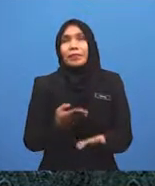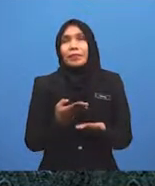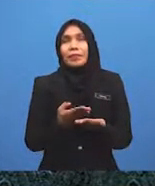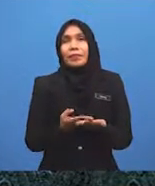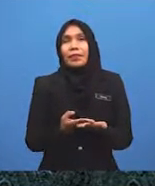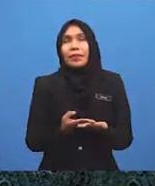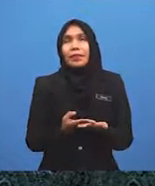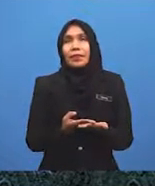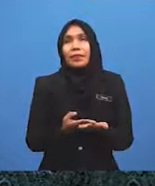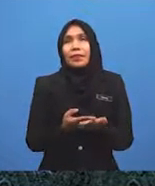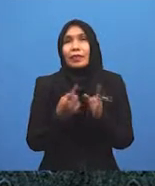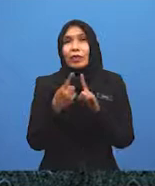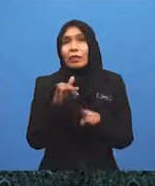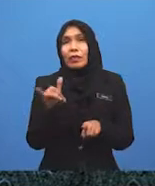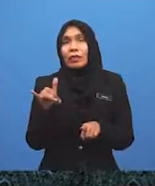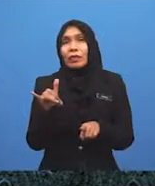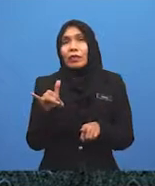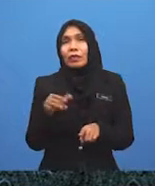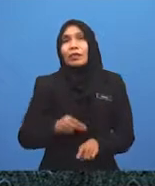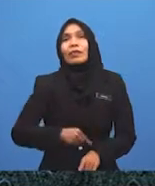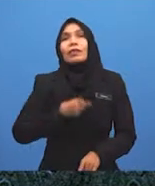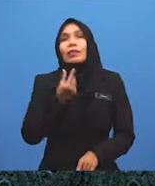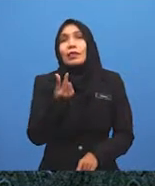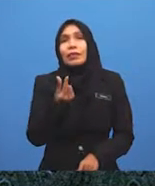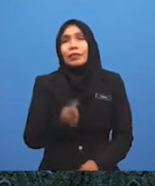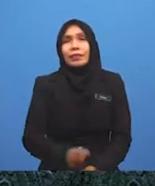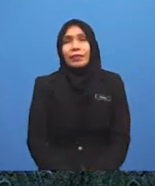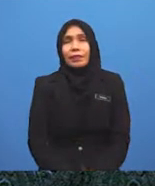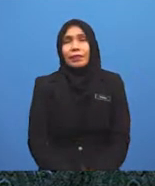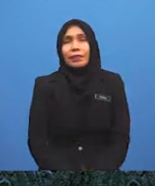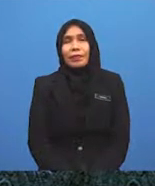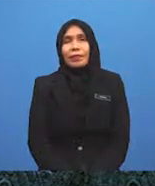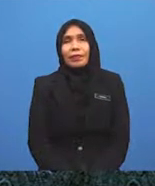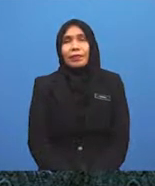Baik, jawapannya ialah gembira.